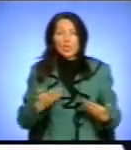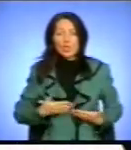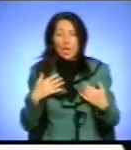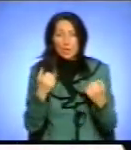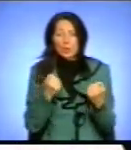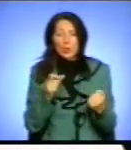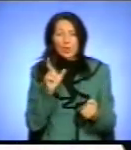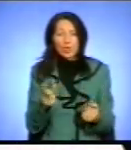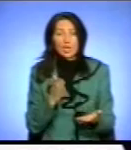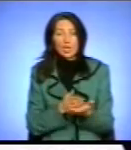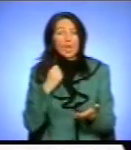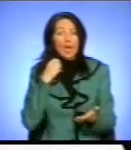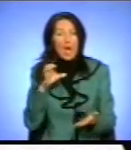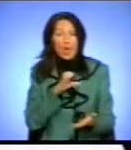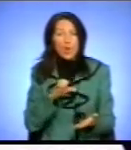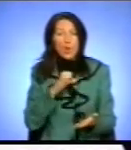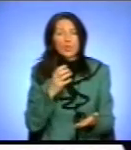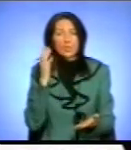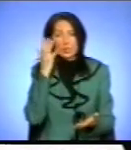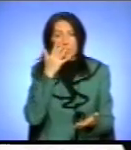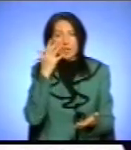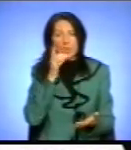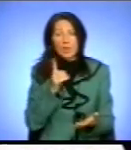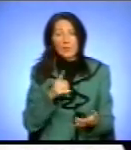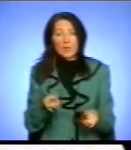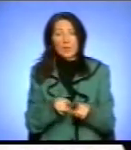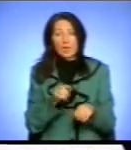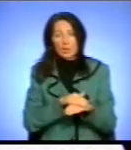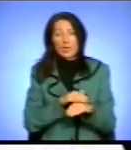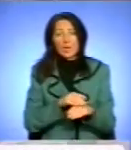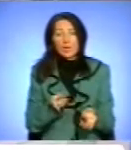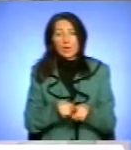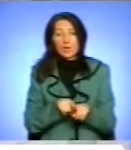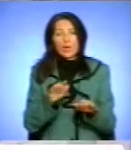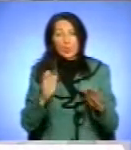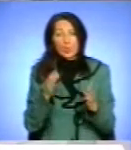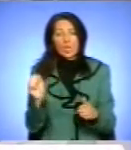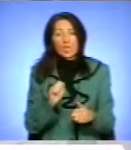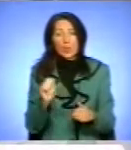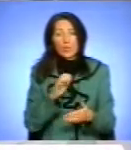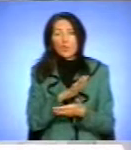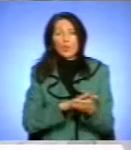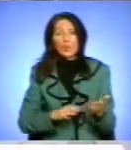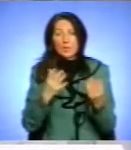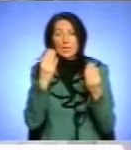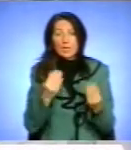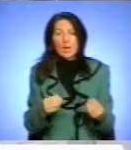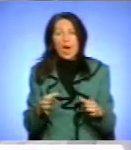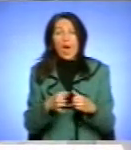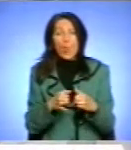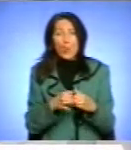алкогольне сп'яніння. А щоковита зло засвідчила і кривава подія у Теребовлі. На протязі дня компанія